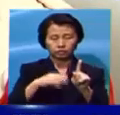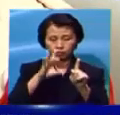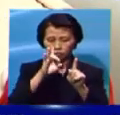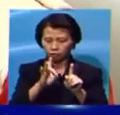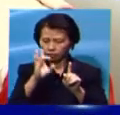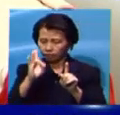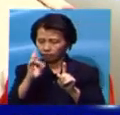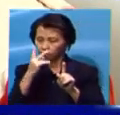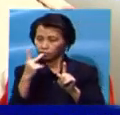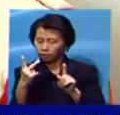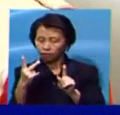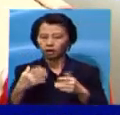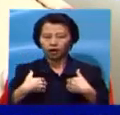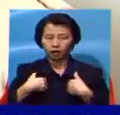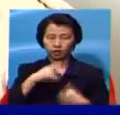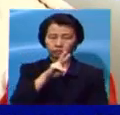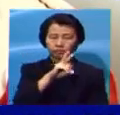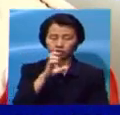188